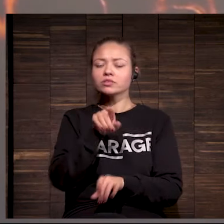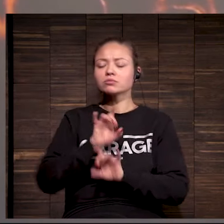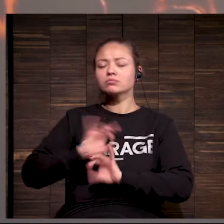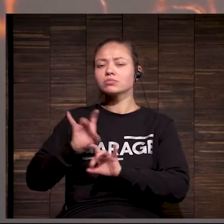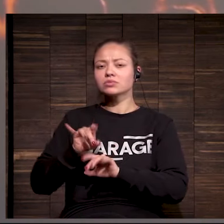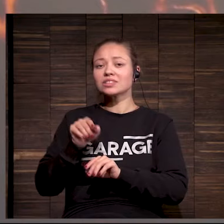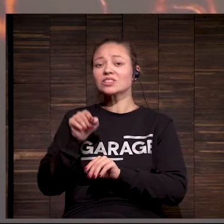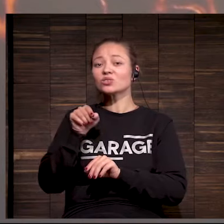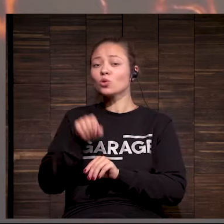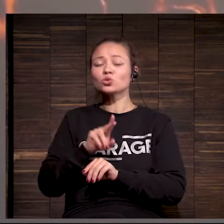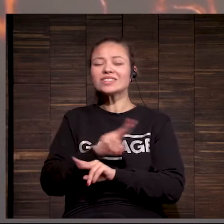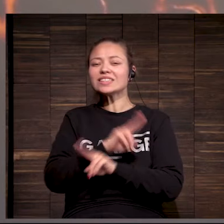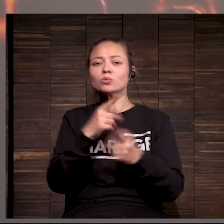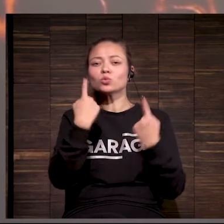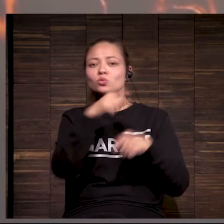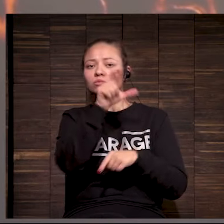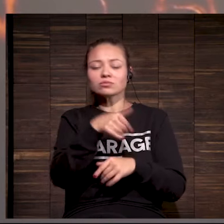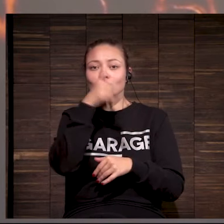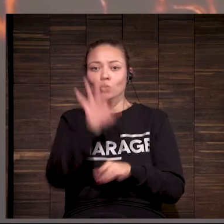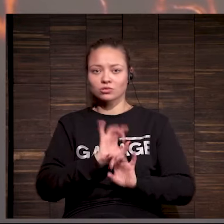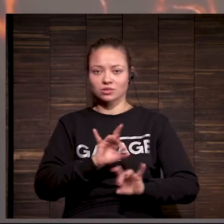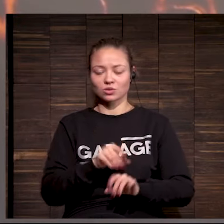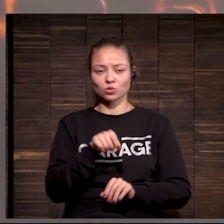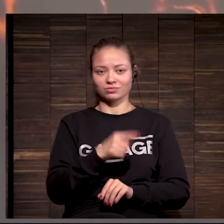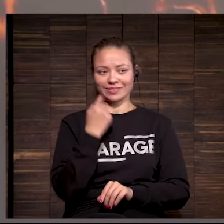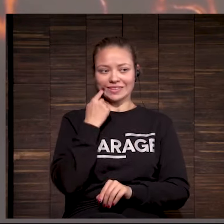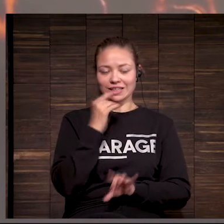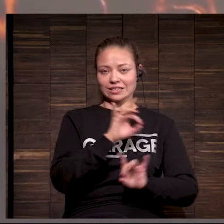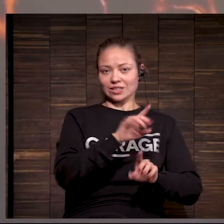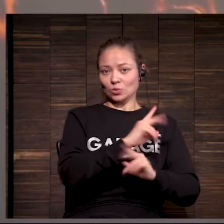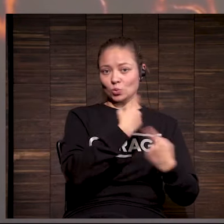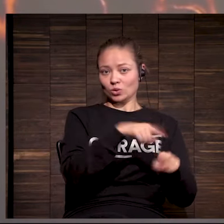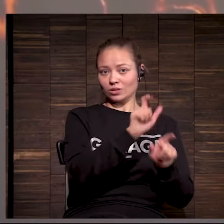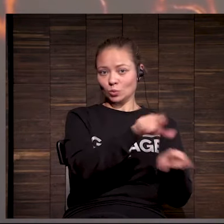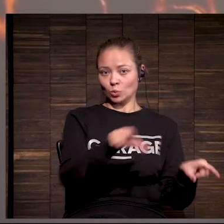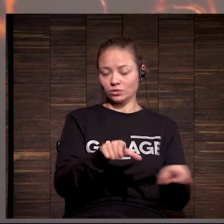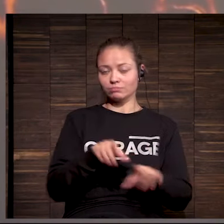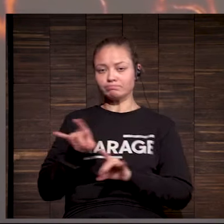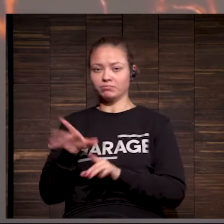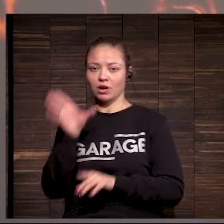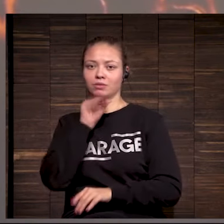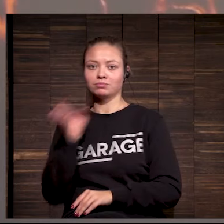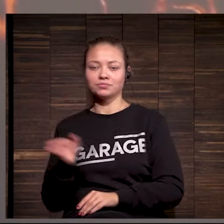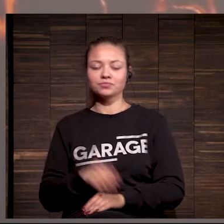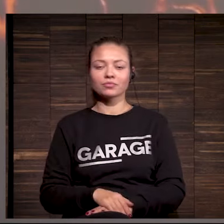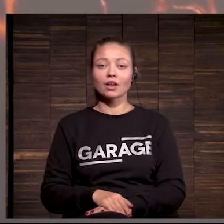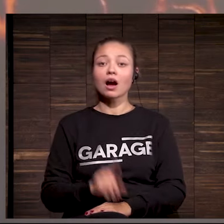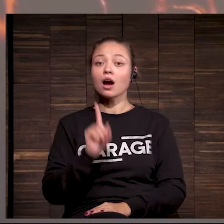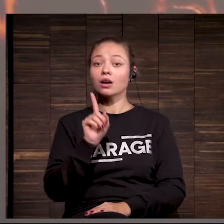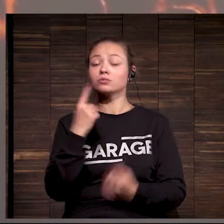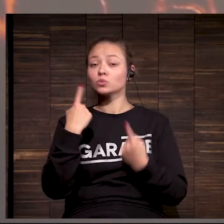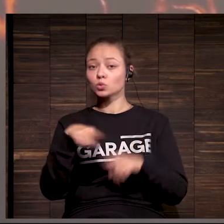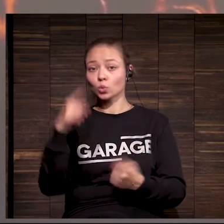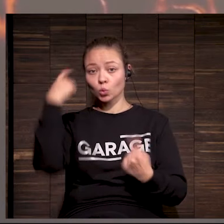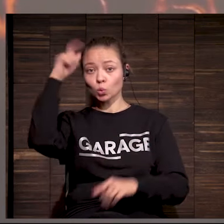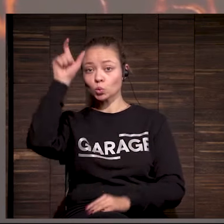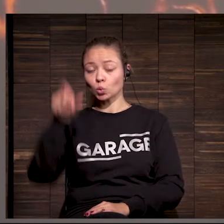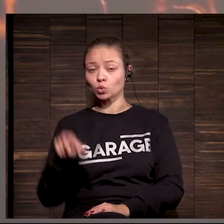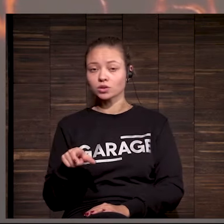не рассказываете то что вы стесняетесь рассказать другим людям а другой художник